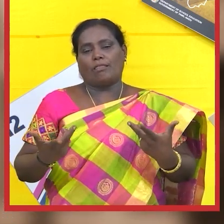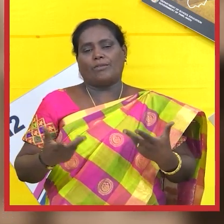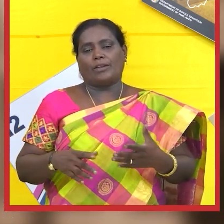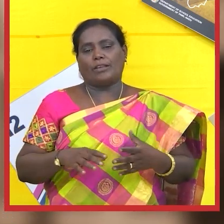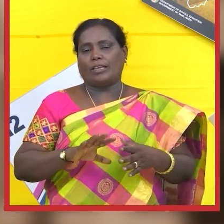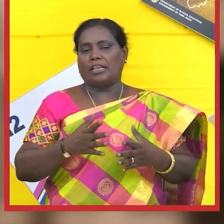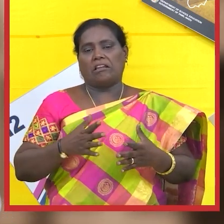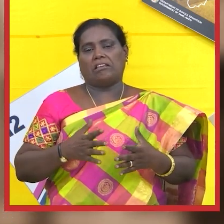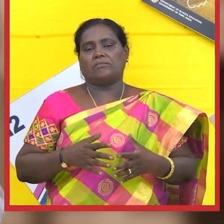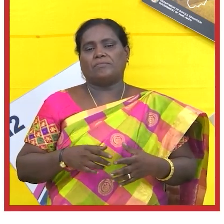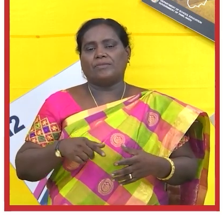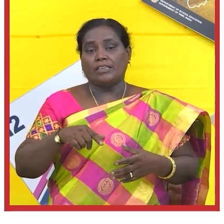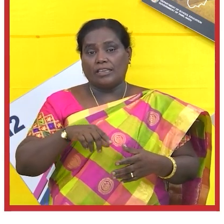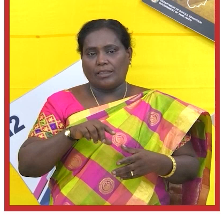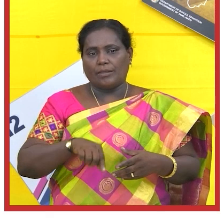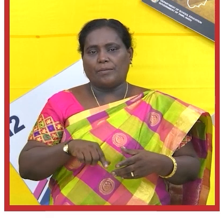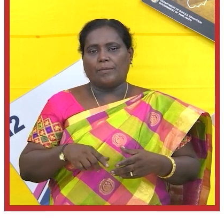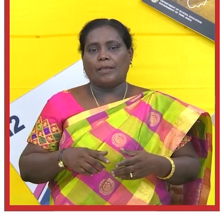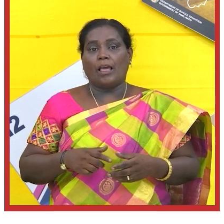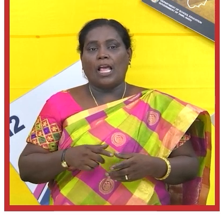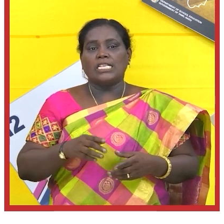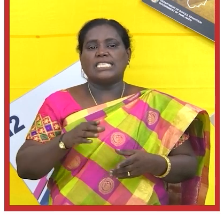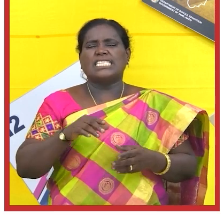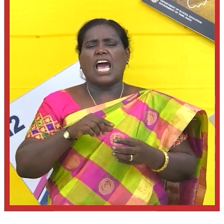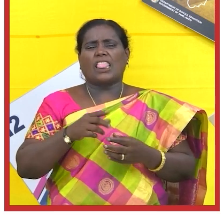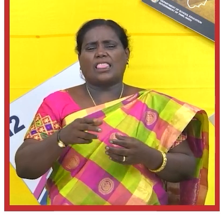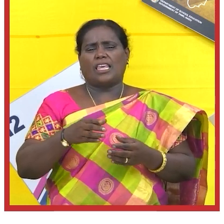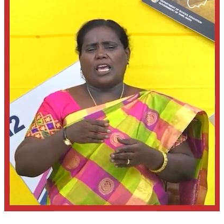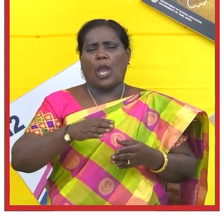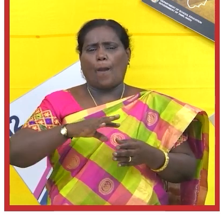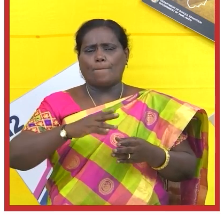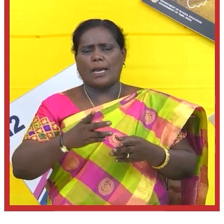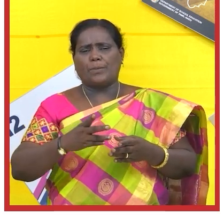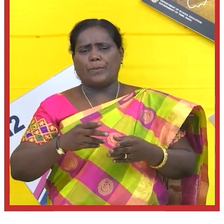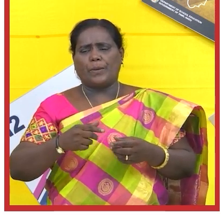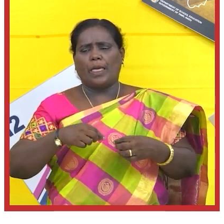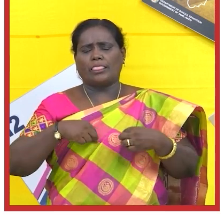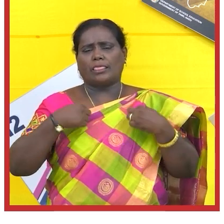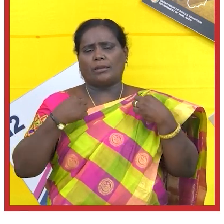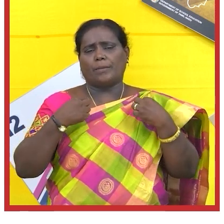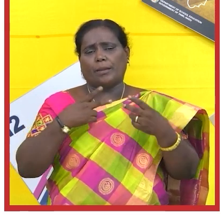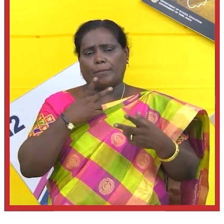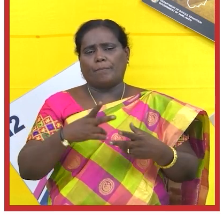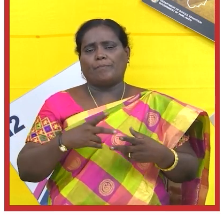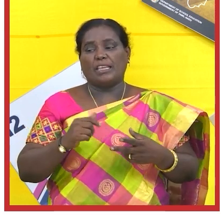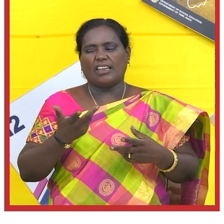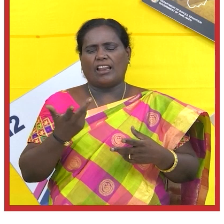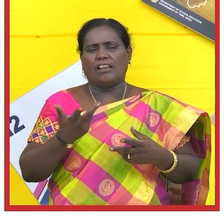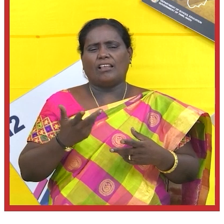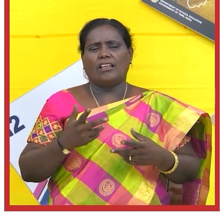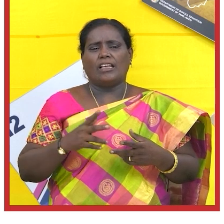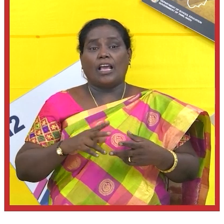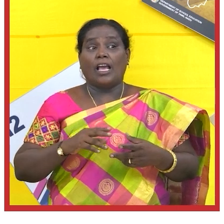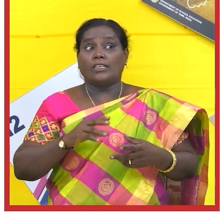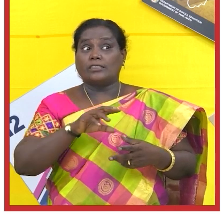கொடுத்தது அதே போல் ஜாதி மறுப்பு திருமணம் என்பதை ஆதரிக்கிறது ஜாதி மறுப்பு திருமணம் என்றால் ஜாதி